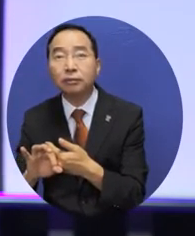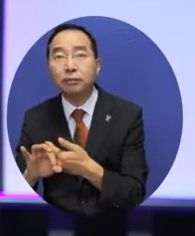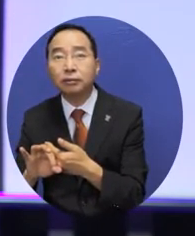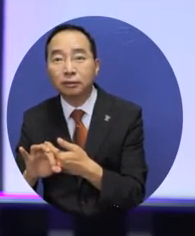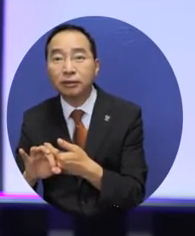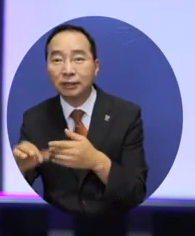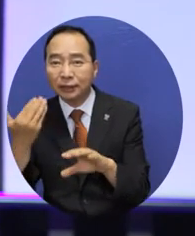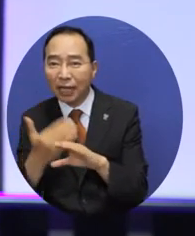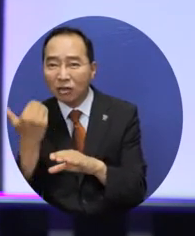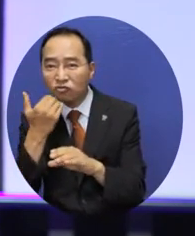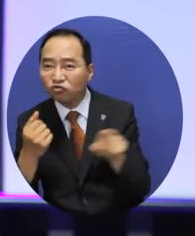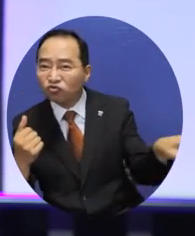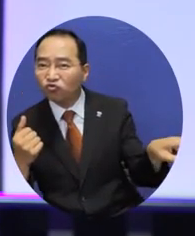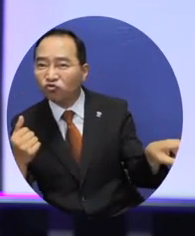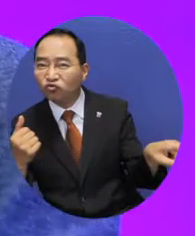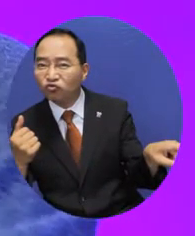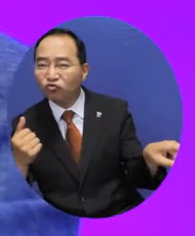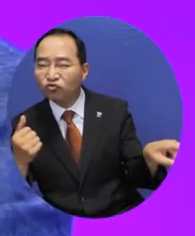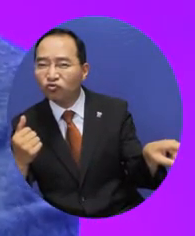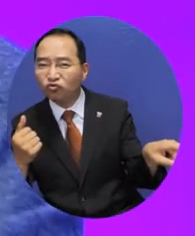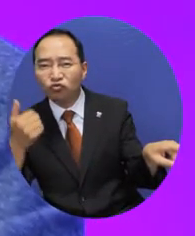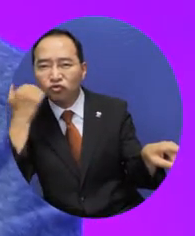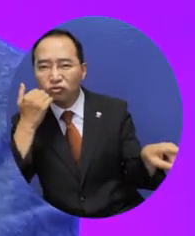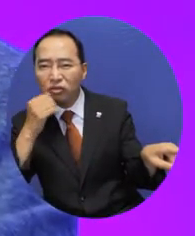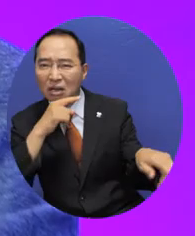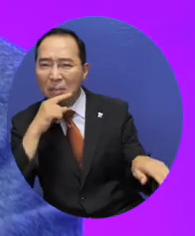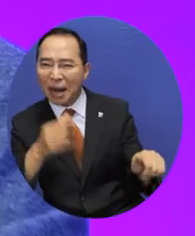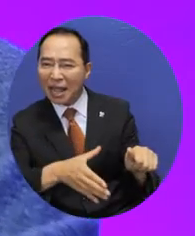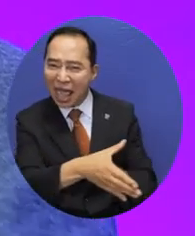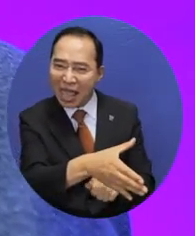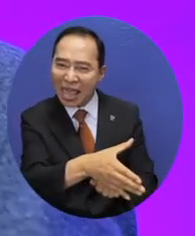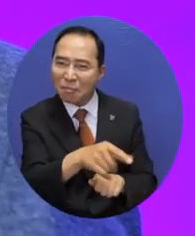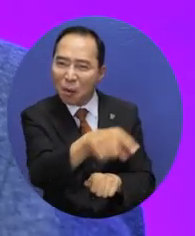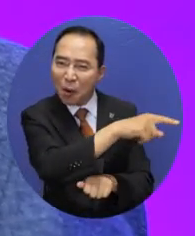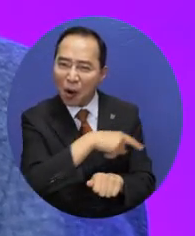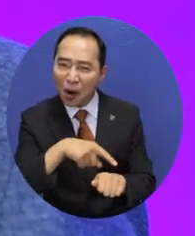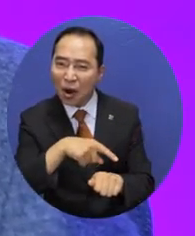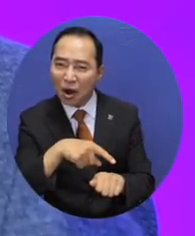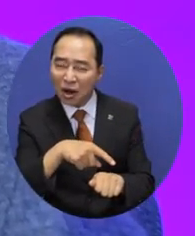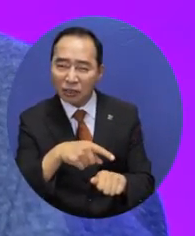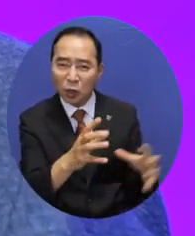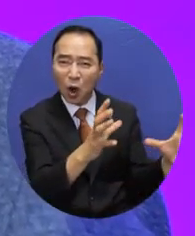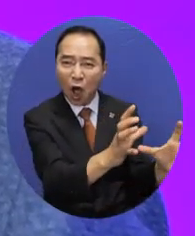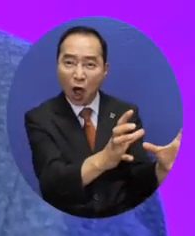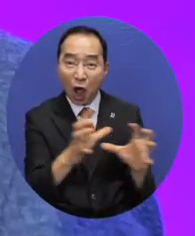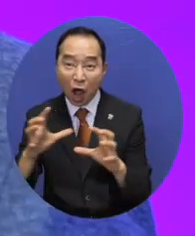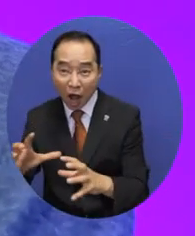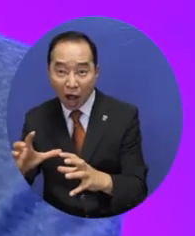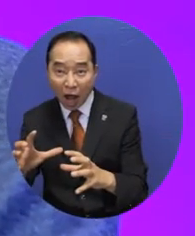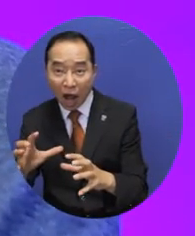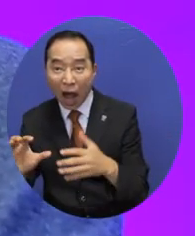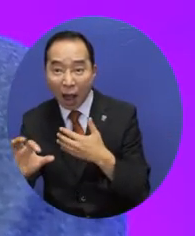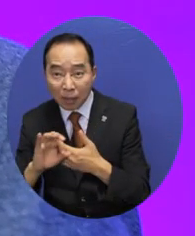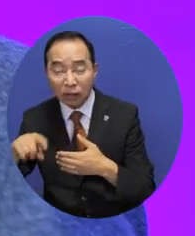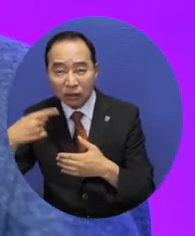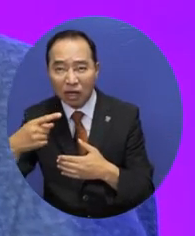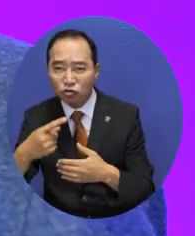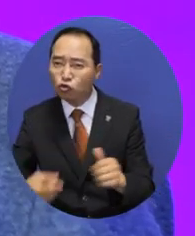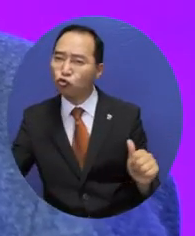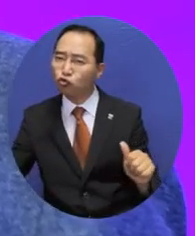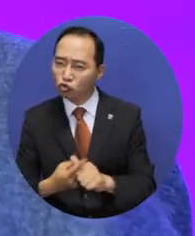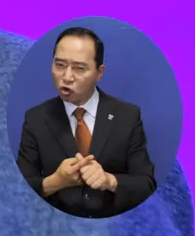이교도, 유색인, 뭐 빨갱이 이런 식으로 구성하게 되면 그것은 죽여도